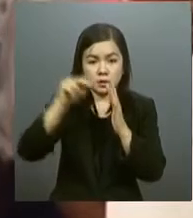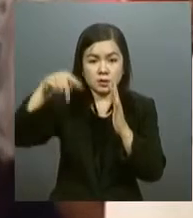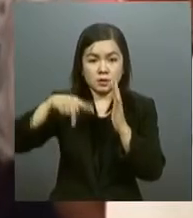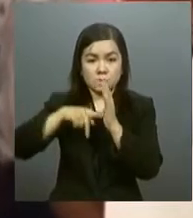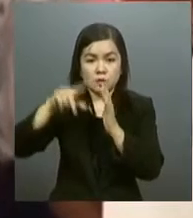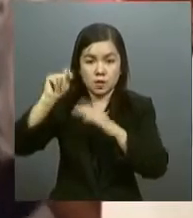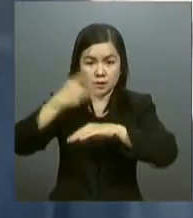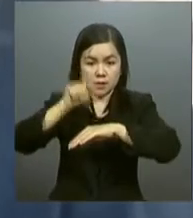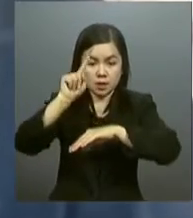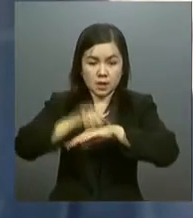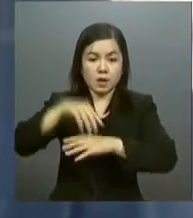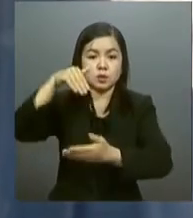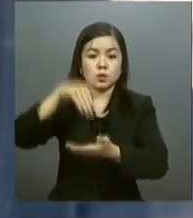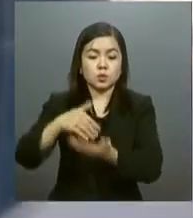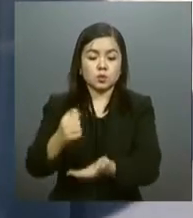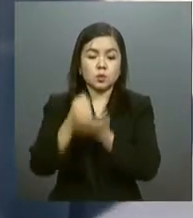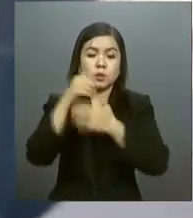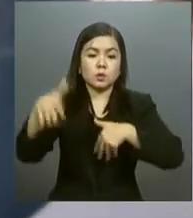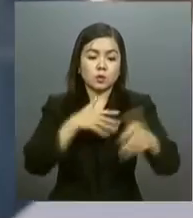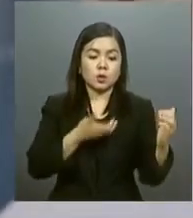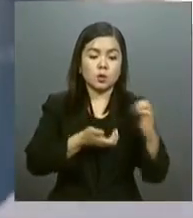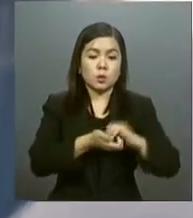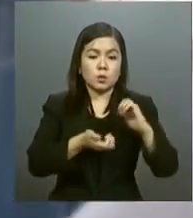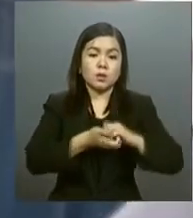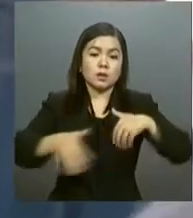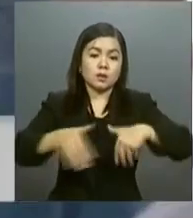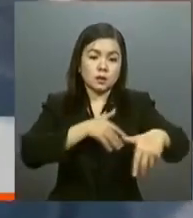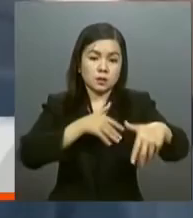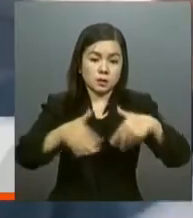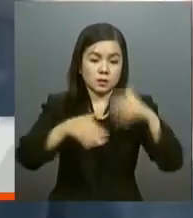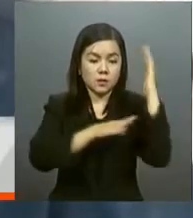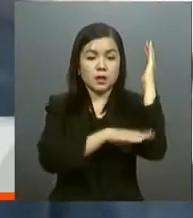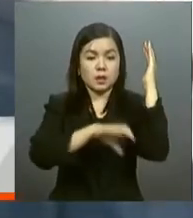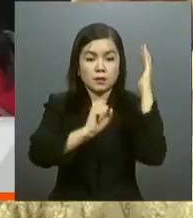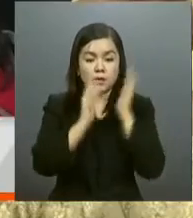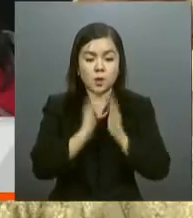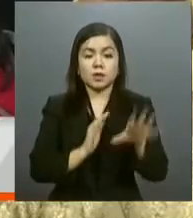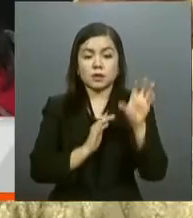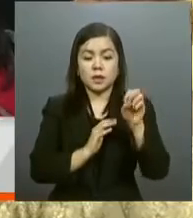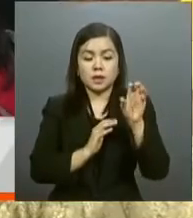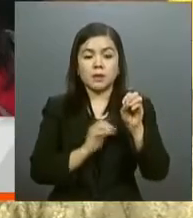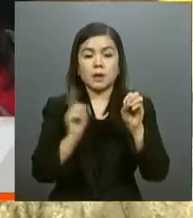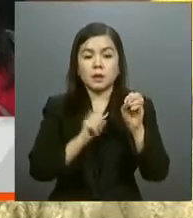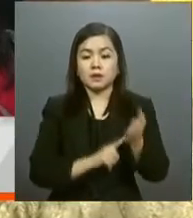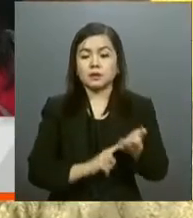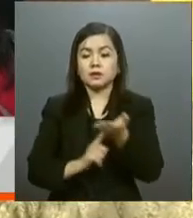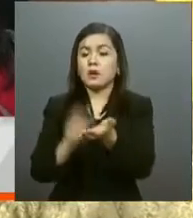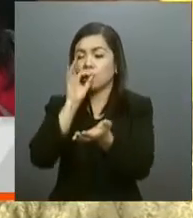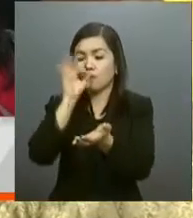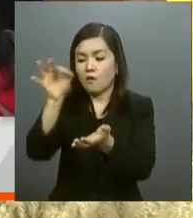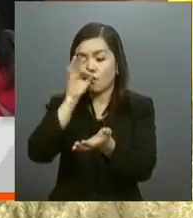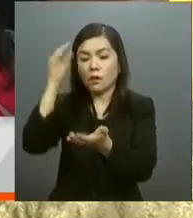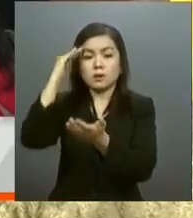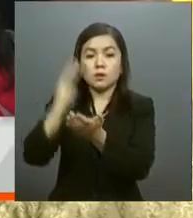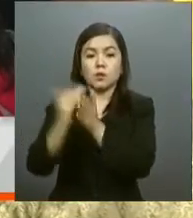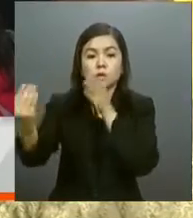ประธานสูนย์สงเคราะห์พร้อมกับชาวบ้านจากชุมชนเตาอิฐจังหวัดสงขลา 50คนเดินทางเข้าร้องเรียนที่กรมสอบสวนคดี